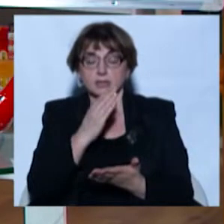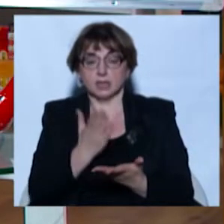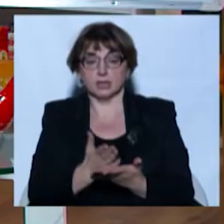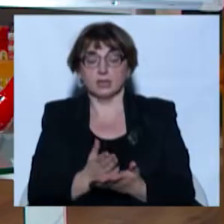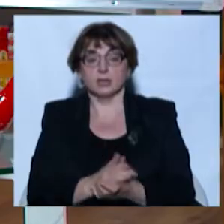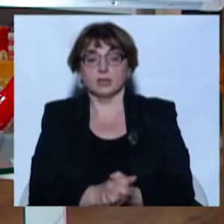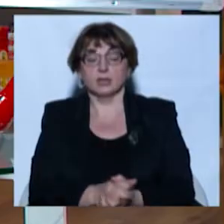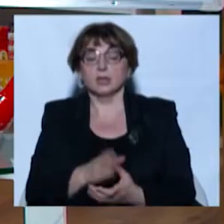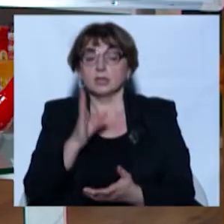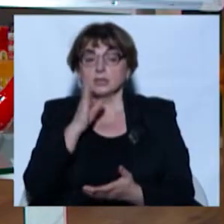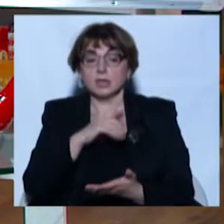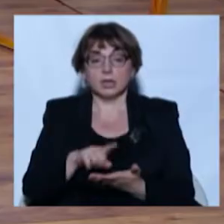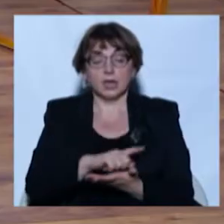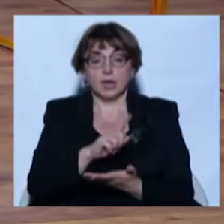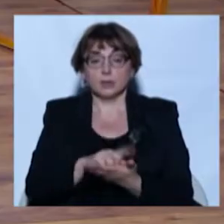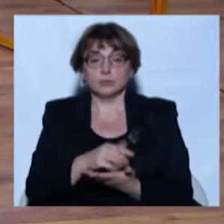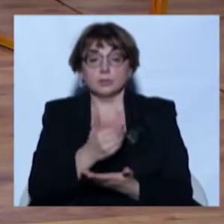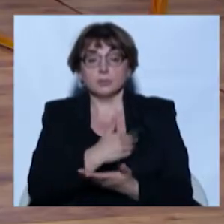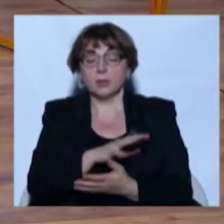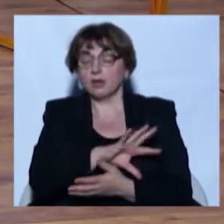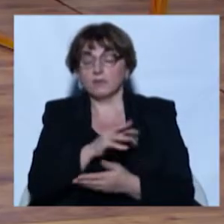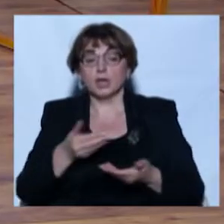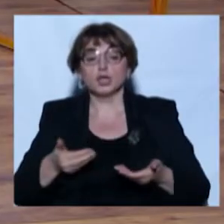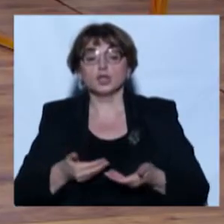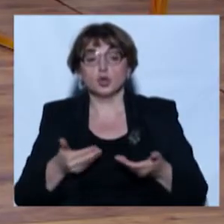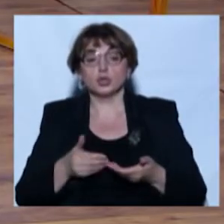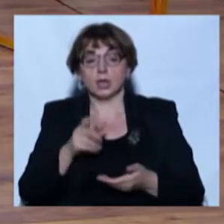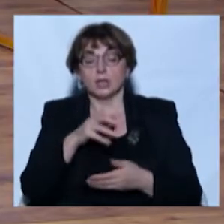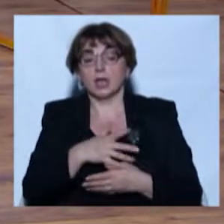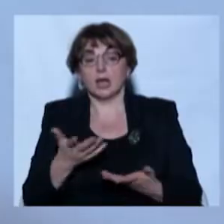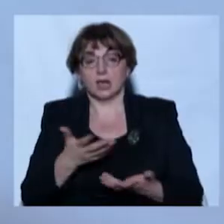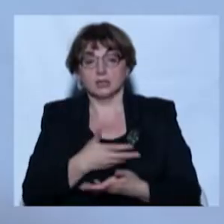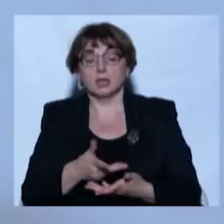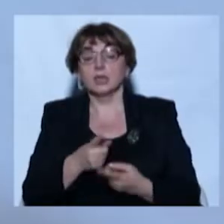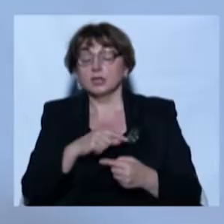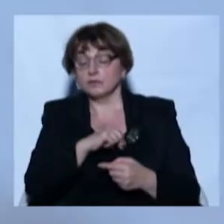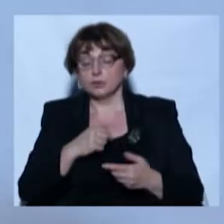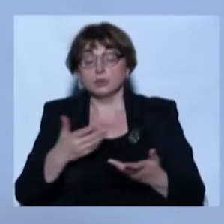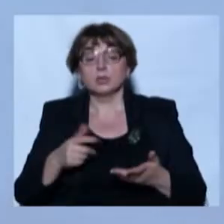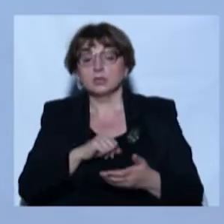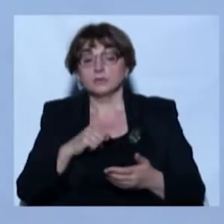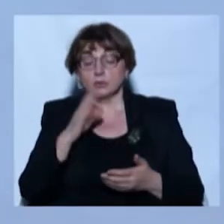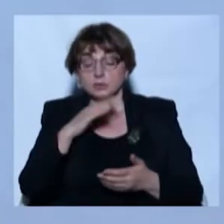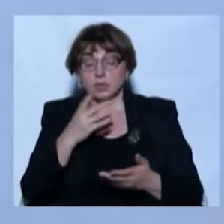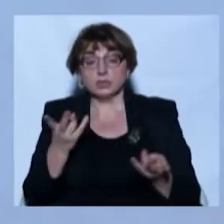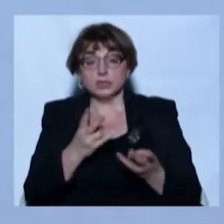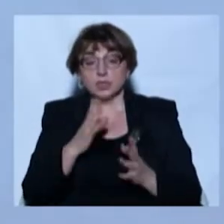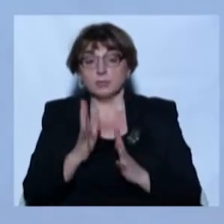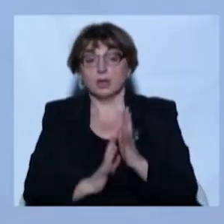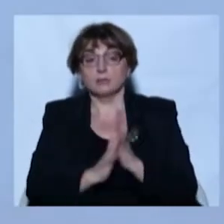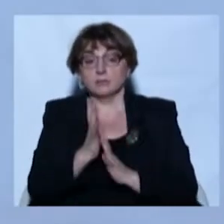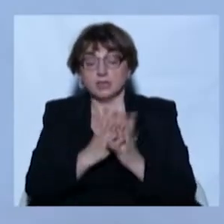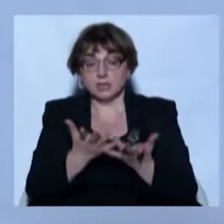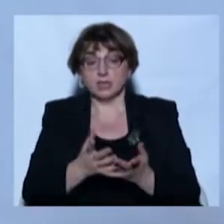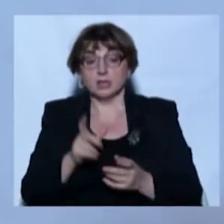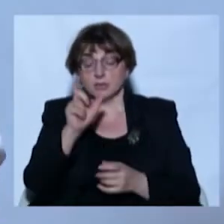წყლისგან წყალი აუცილებლად ჭირდება ყველა ცოცხალ არსებას. წყლისგან შედგება მცენარე, ასევე ცხოველების, ადამიანის